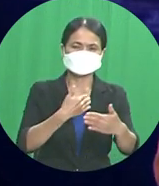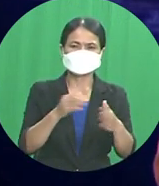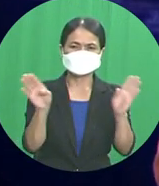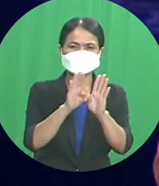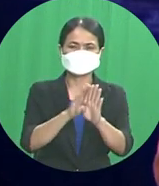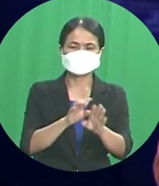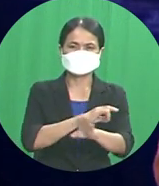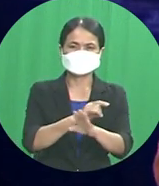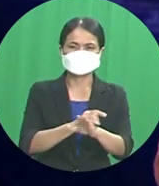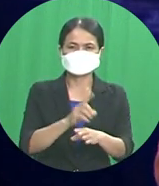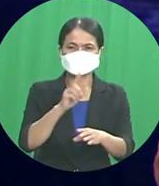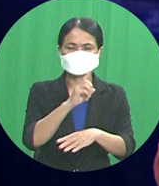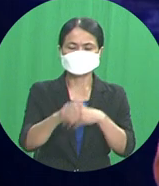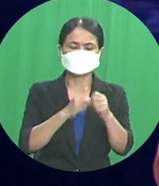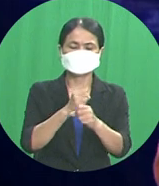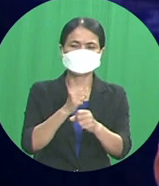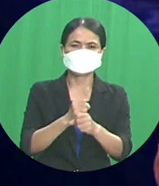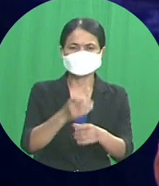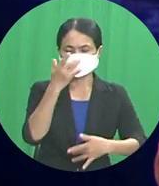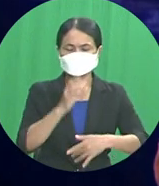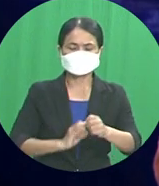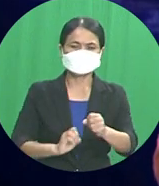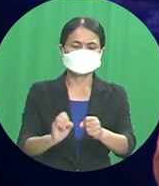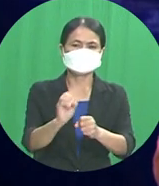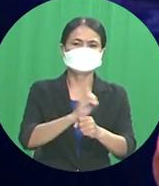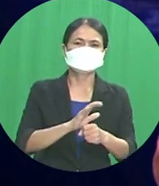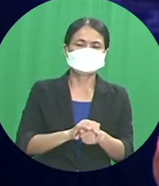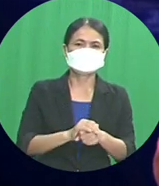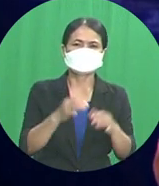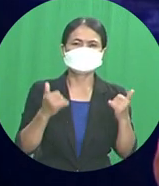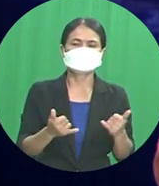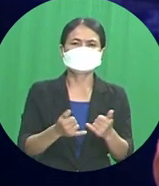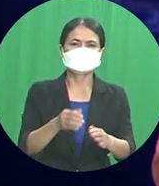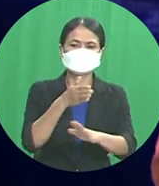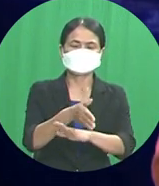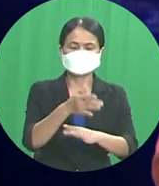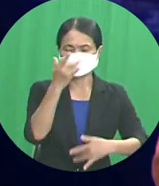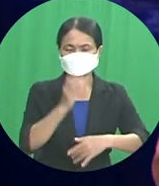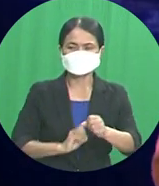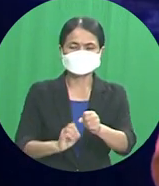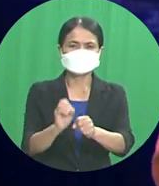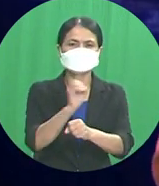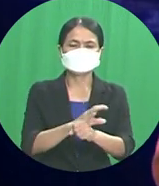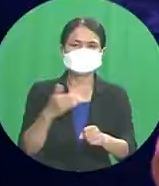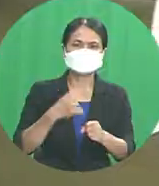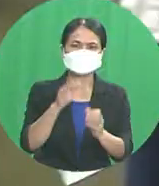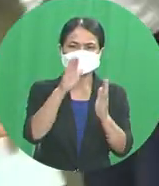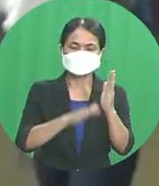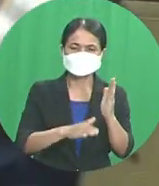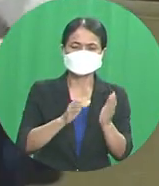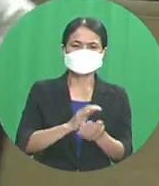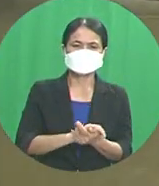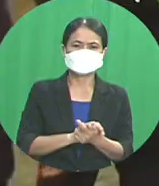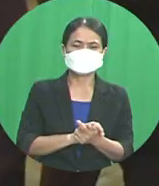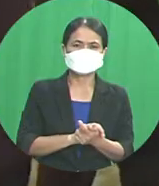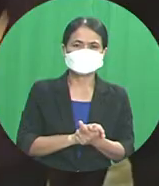ទទ្វារអស់ពេលជាង1ឆ្នាំដោយសារតែជំងឺ COVID-19 ខណៈដែលករណីឆ្លងជំងឺ COVID-19 មានការធ្លាក់ចុះ